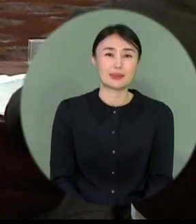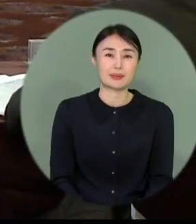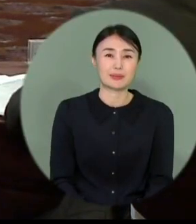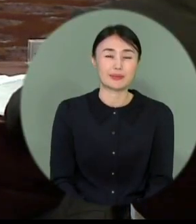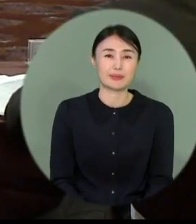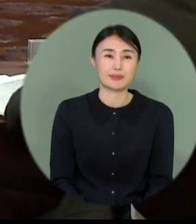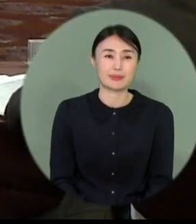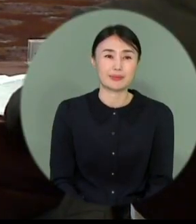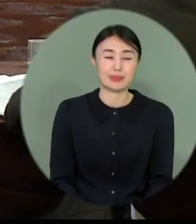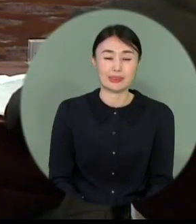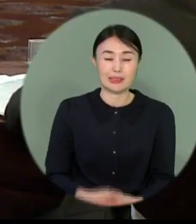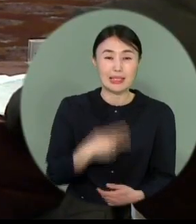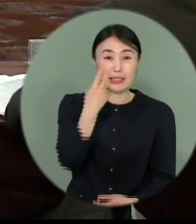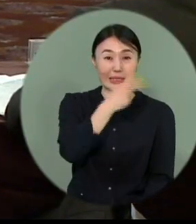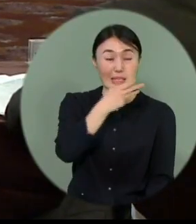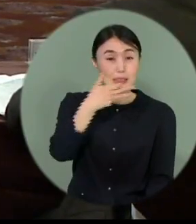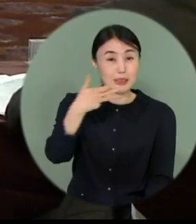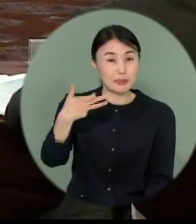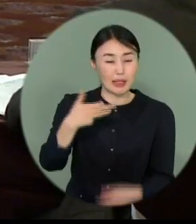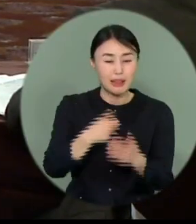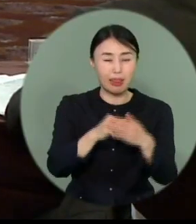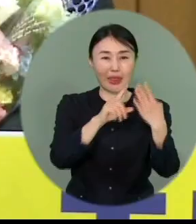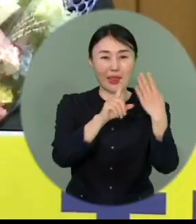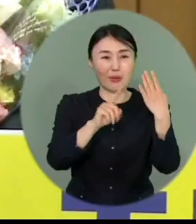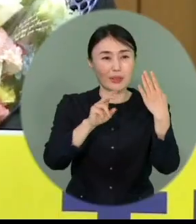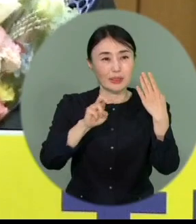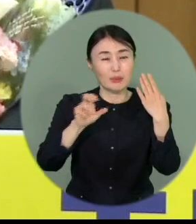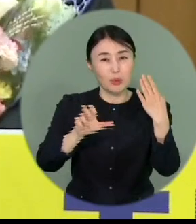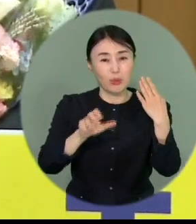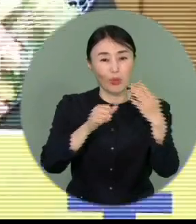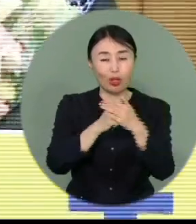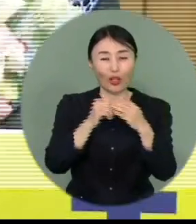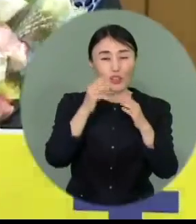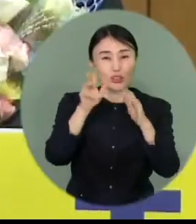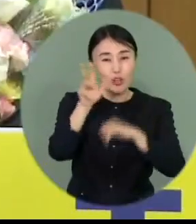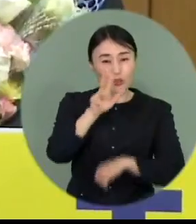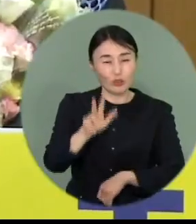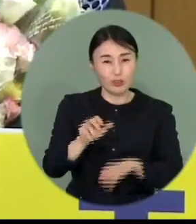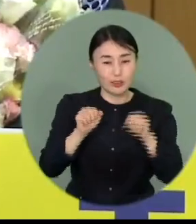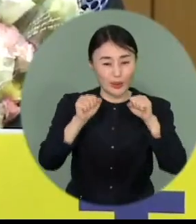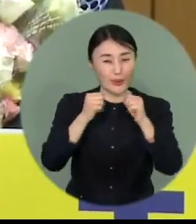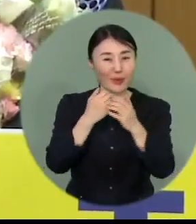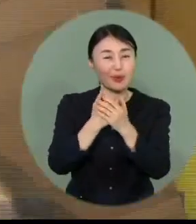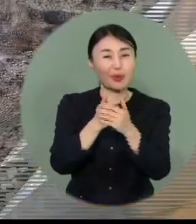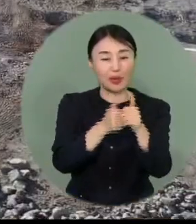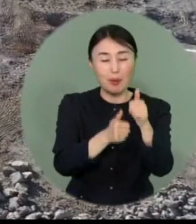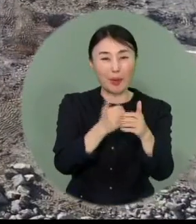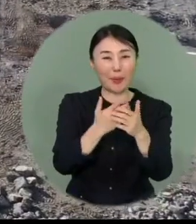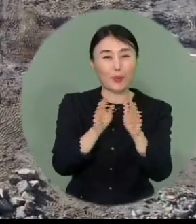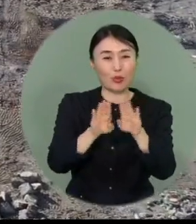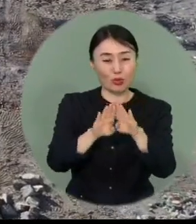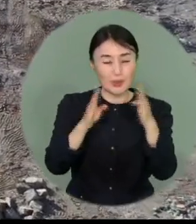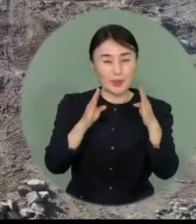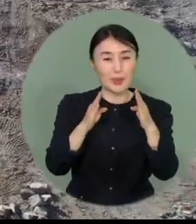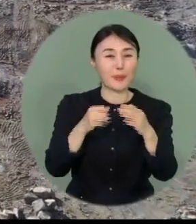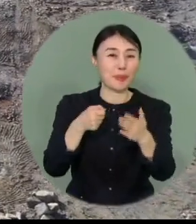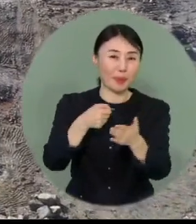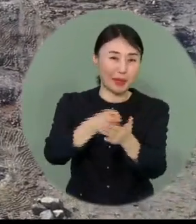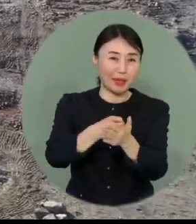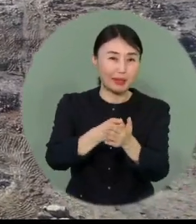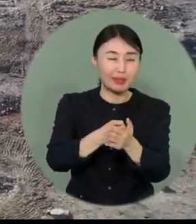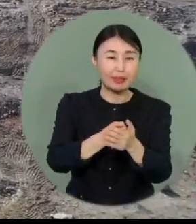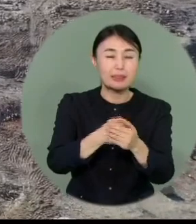취재했습니다 지난 2018년 4월 25일 전국전 유치 정 목포시 그다음에 2019년